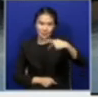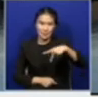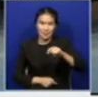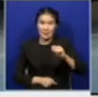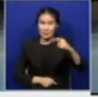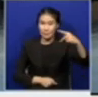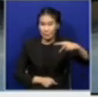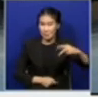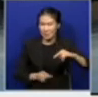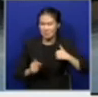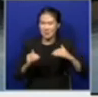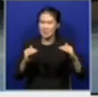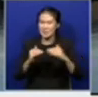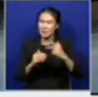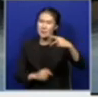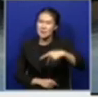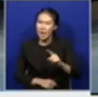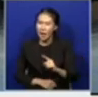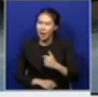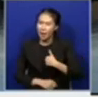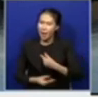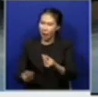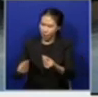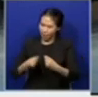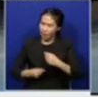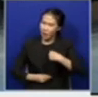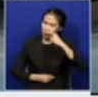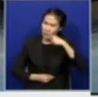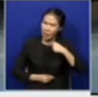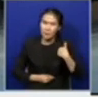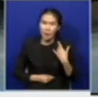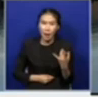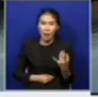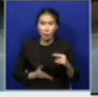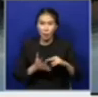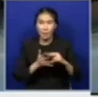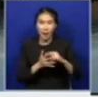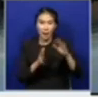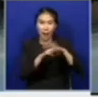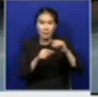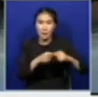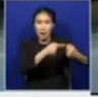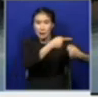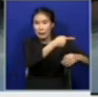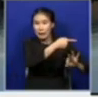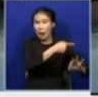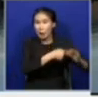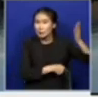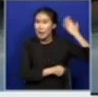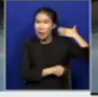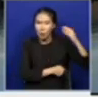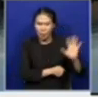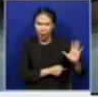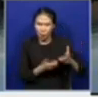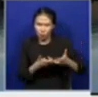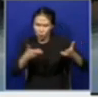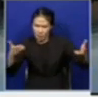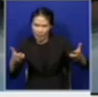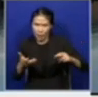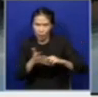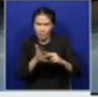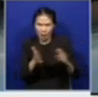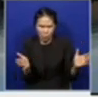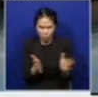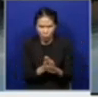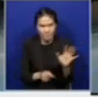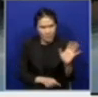ำเอา9ประเทศที่ไทยมี FTA ด้วยอยู่แล้วมาคำนวณรวมค่ะถ้าจะดูให้ถูกต้องเราต้องดูว่าความ